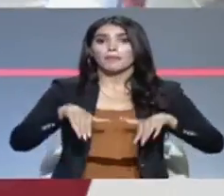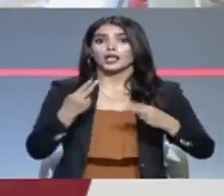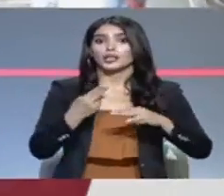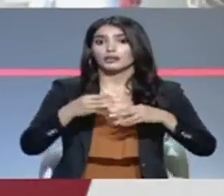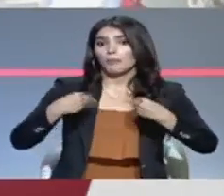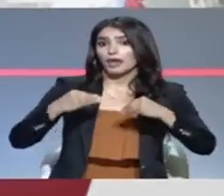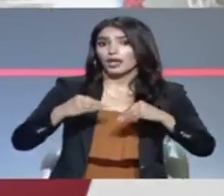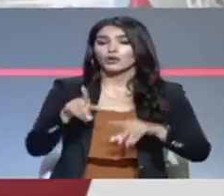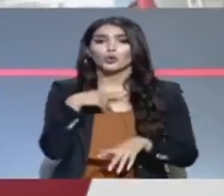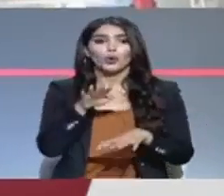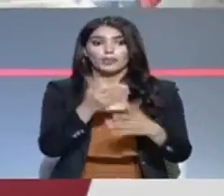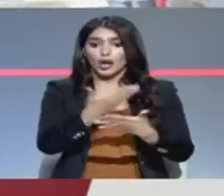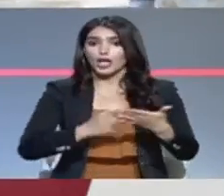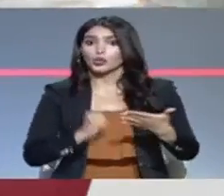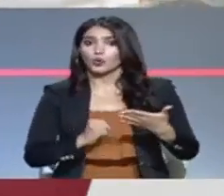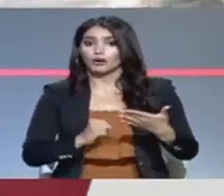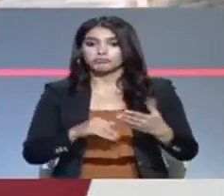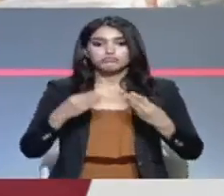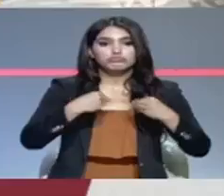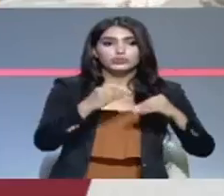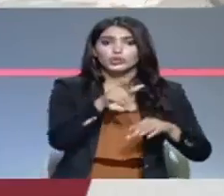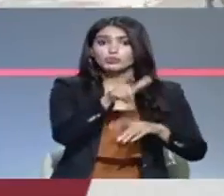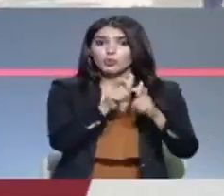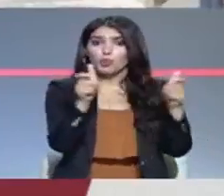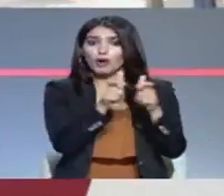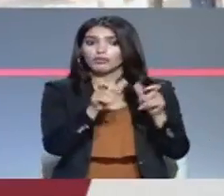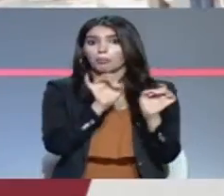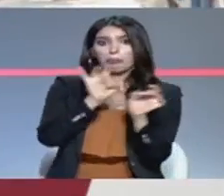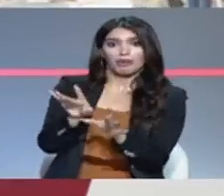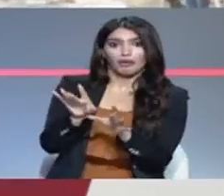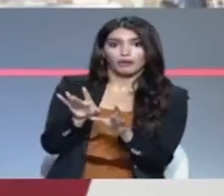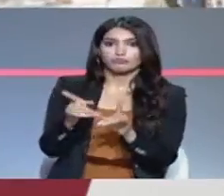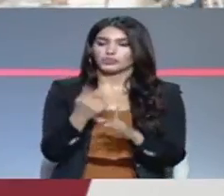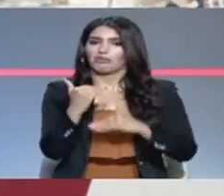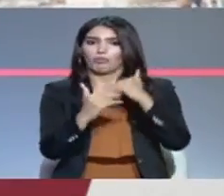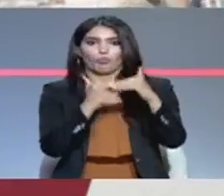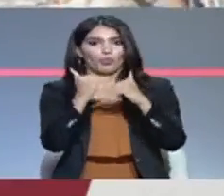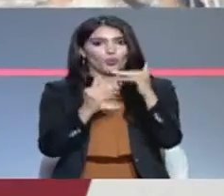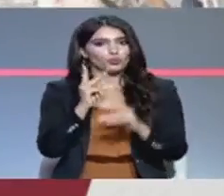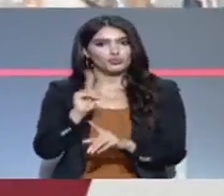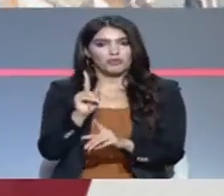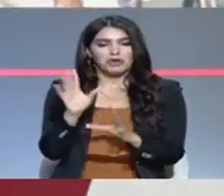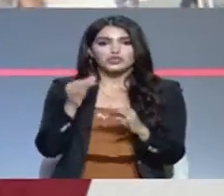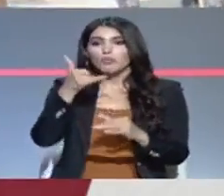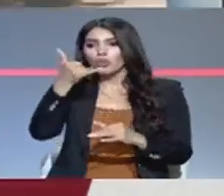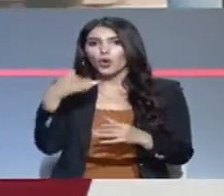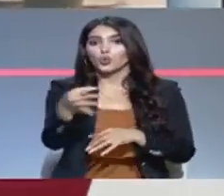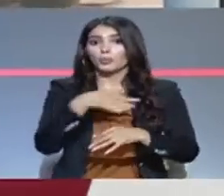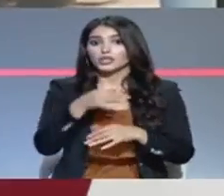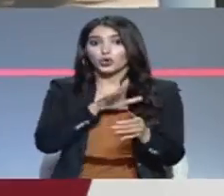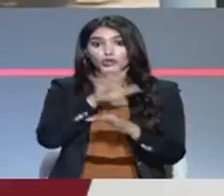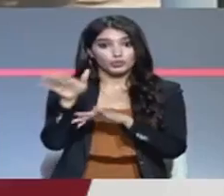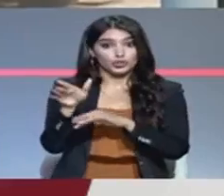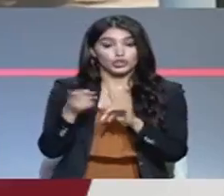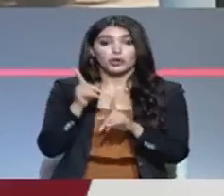حتى بالجارانتي نتاعك. دونك احنا مانيش متقدمين للدرجه اللي باش يتكلموا يجيك بالوقت.